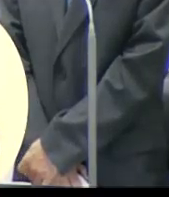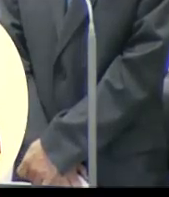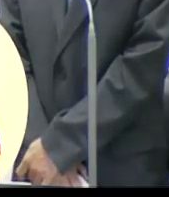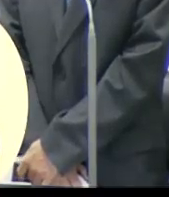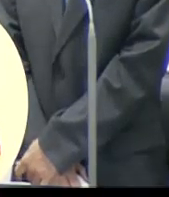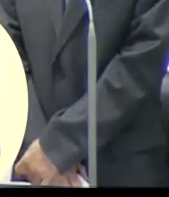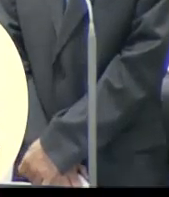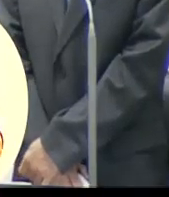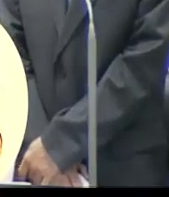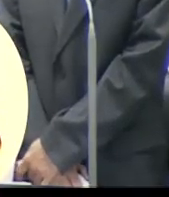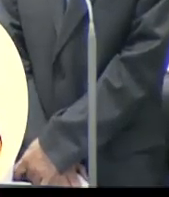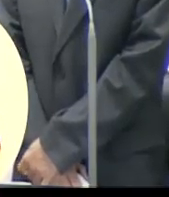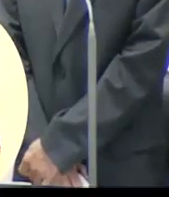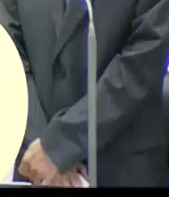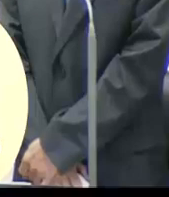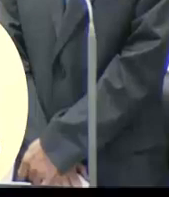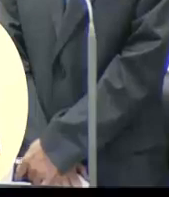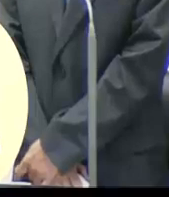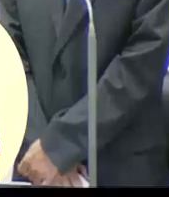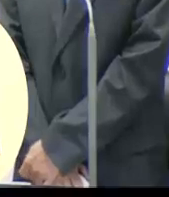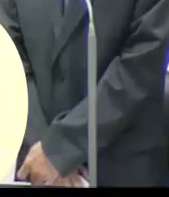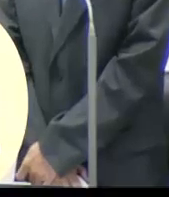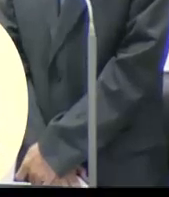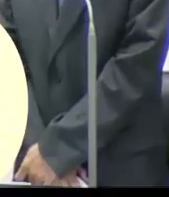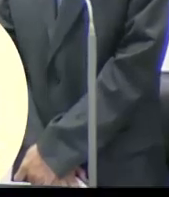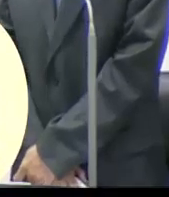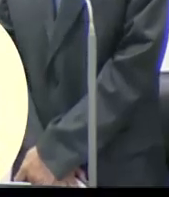我们配合 有没有就好，有没有？ 我敢讲，